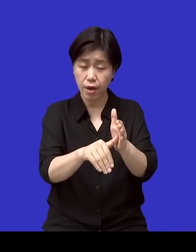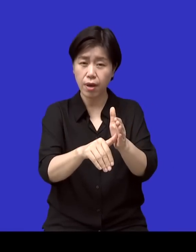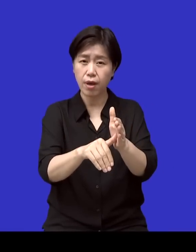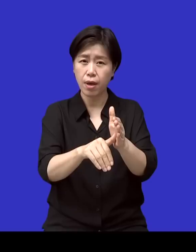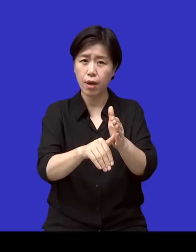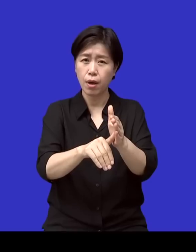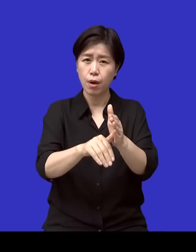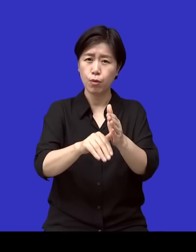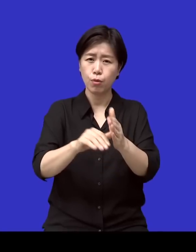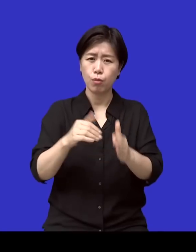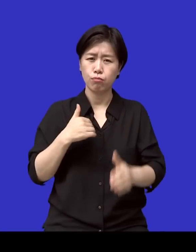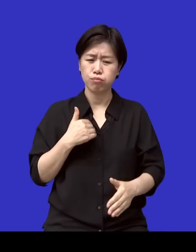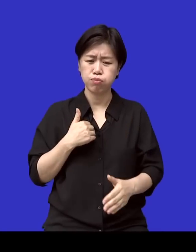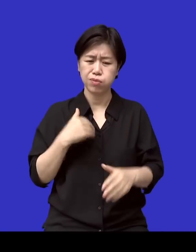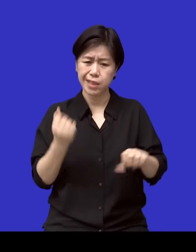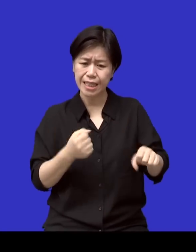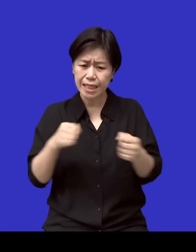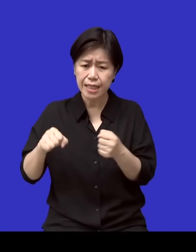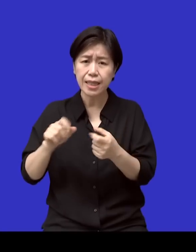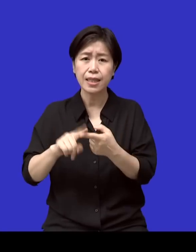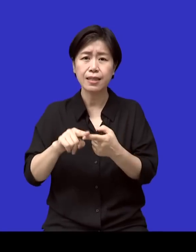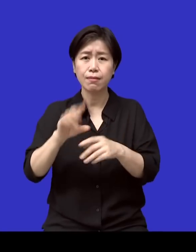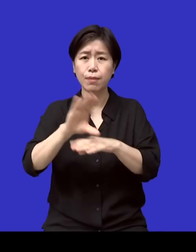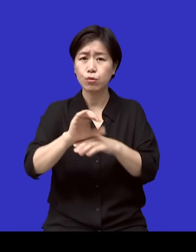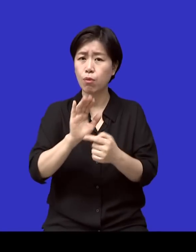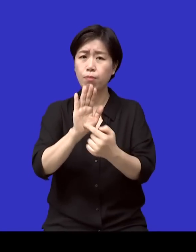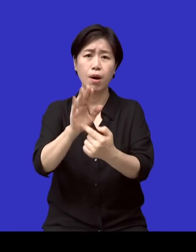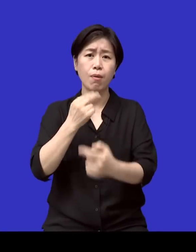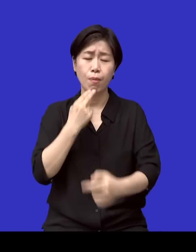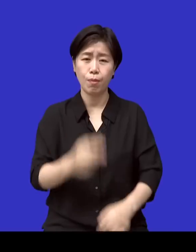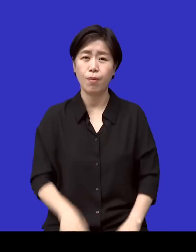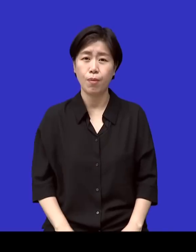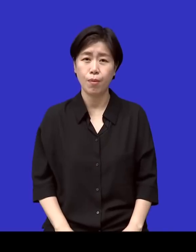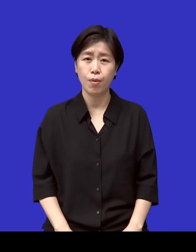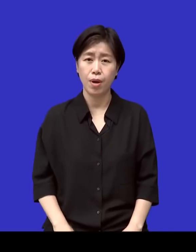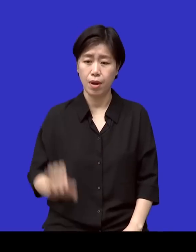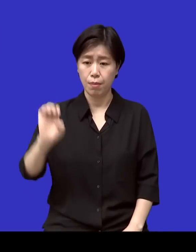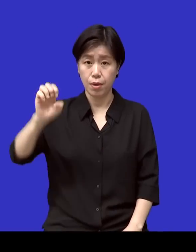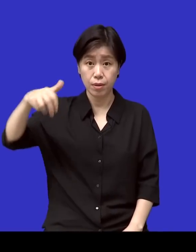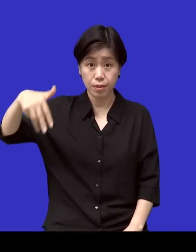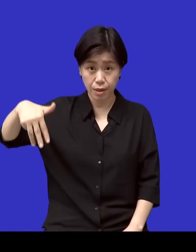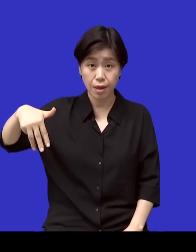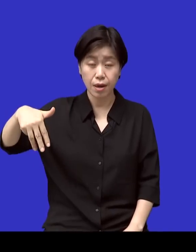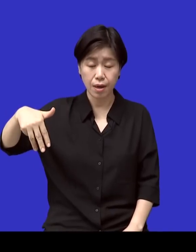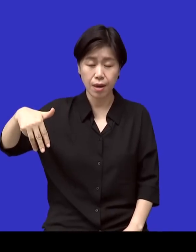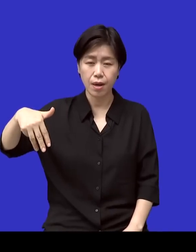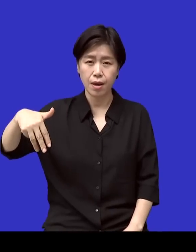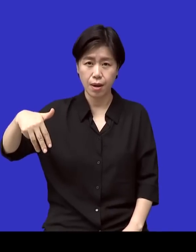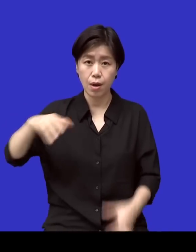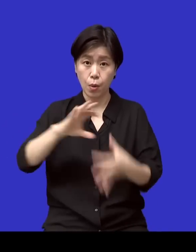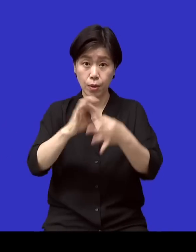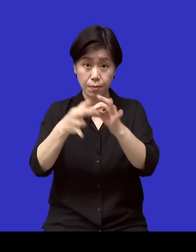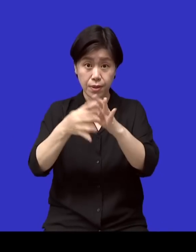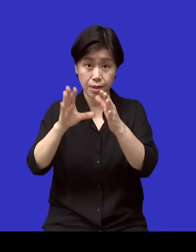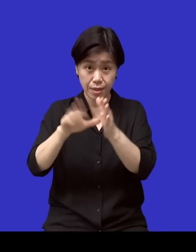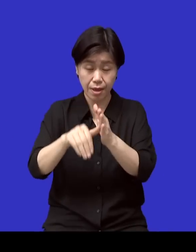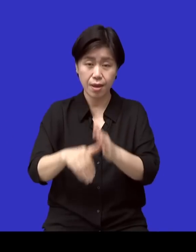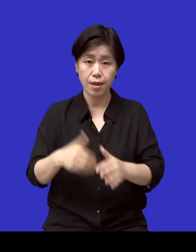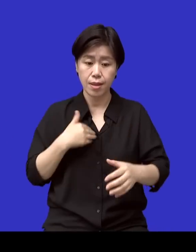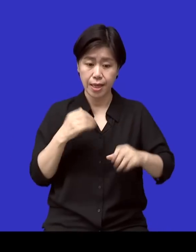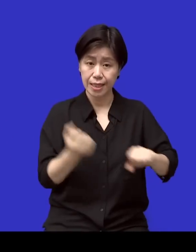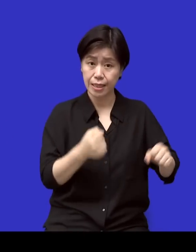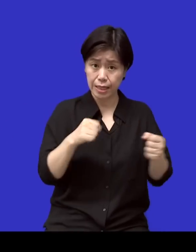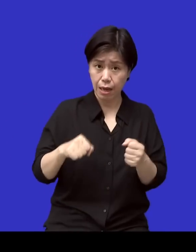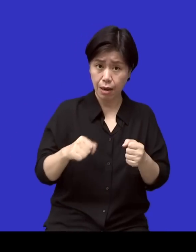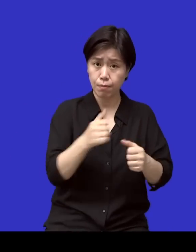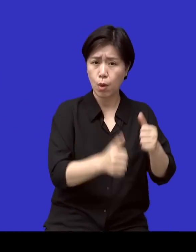중계를 안 하죠. 해주시더라고요. 그러니까. 사실 평창 올림픽 때도 저희가 시합을 하는 날에 이제